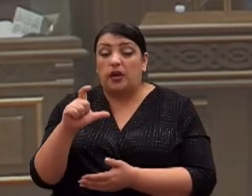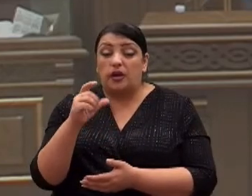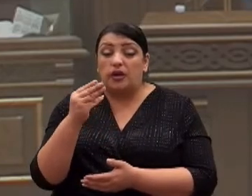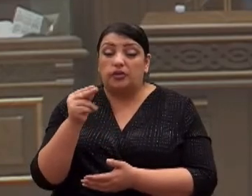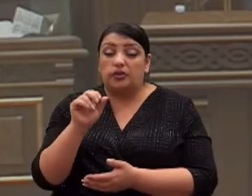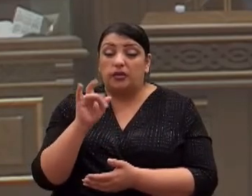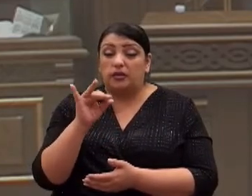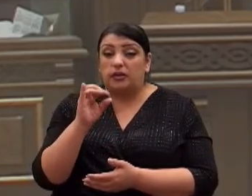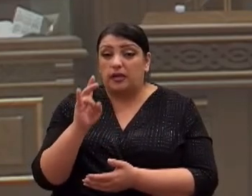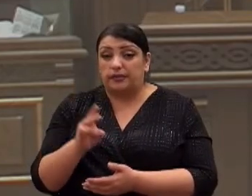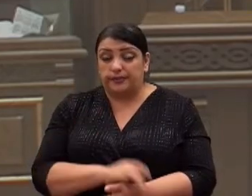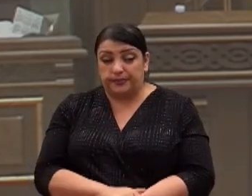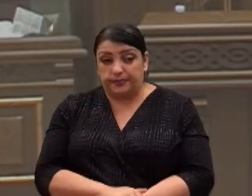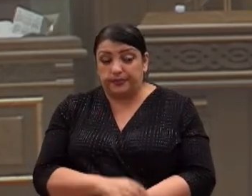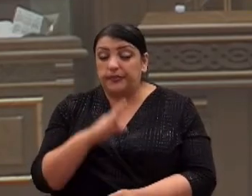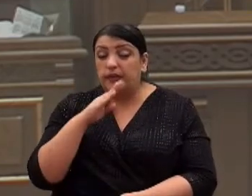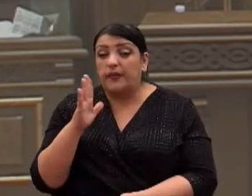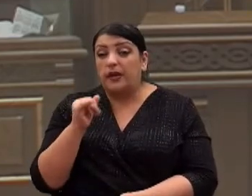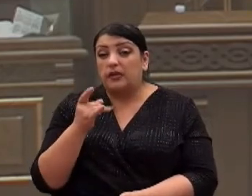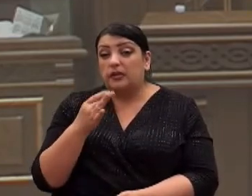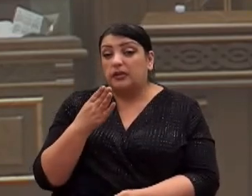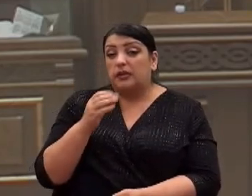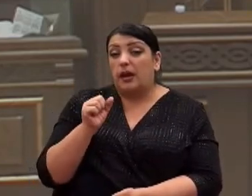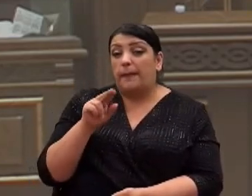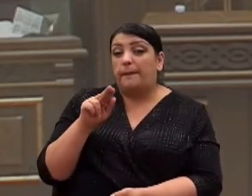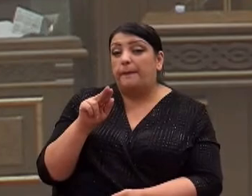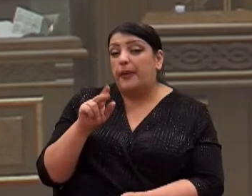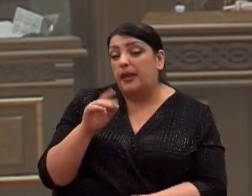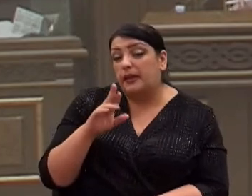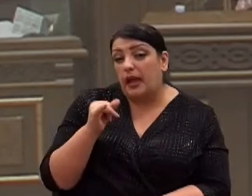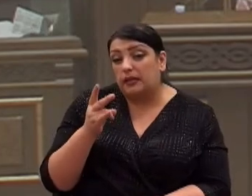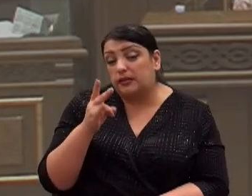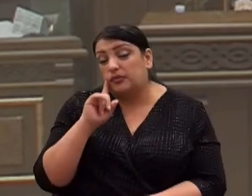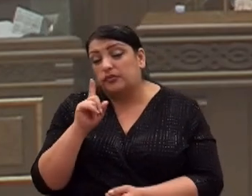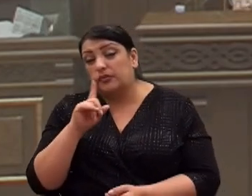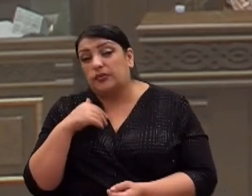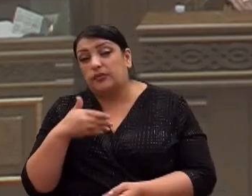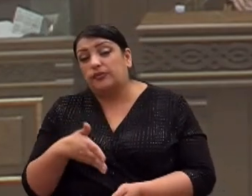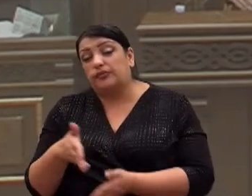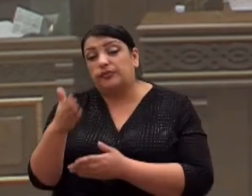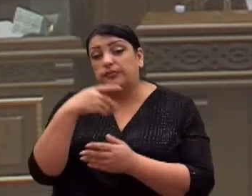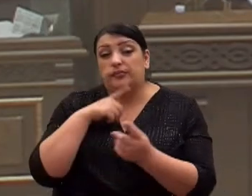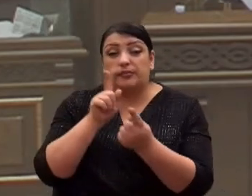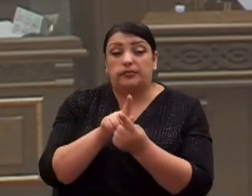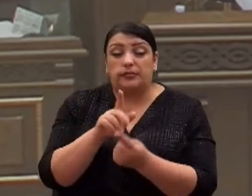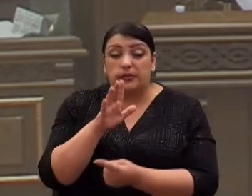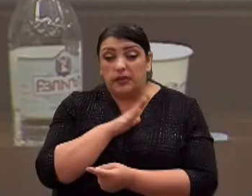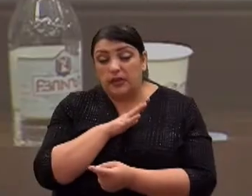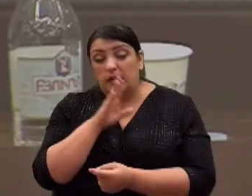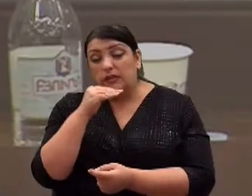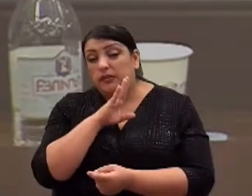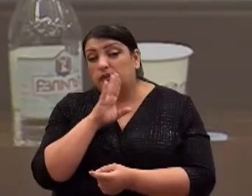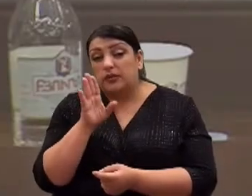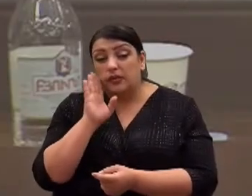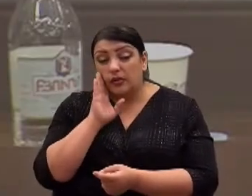Շնորհակալություն։ Տիկին Վարդապետյան, այսօր ազգային ժողով գալիս, ես հանդիպեցի ծնողների